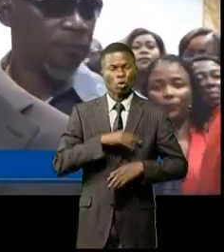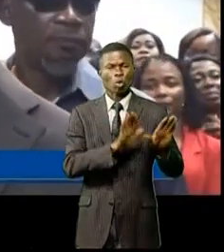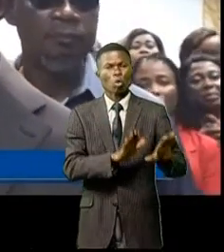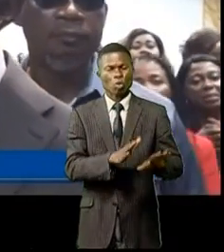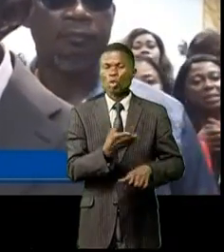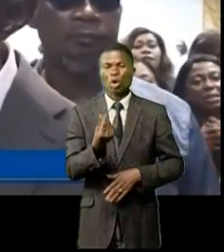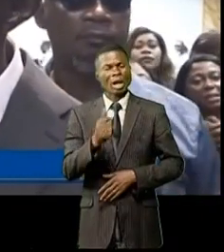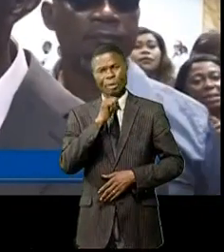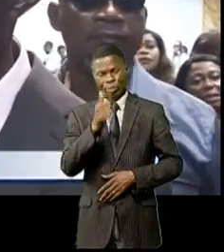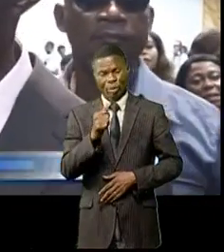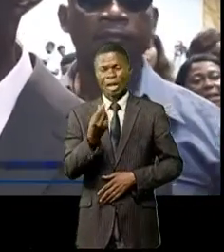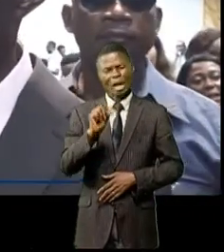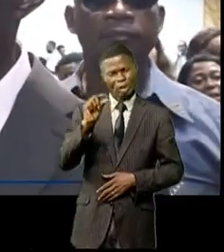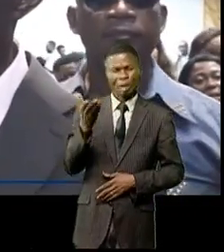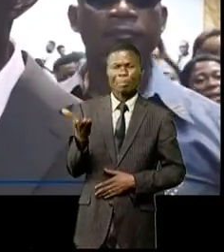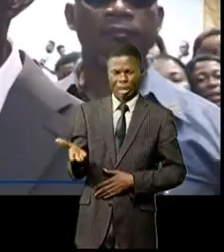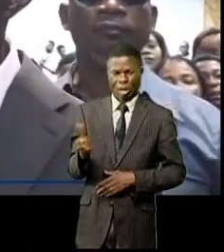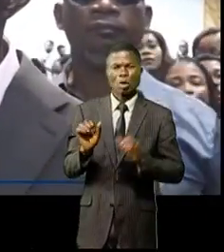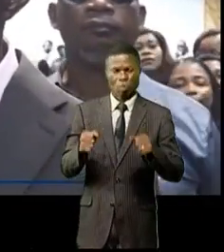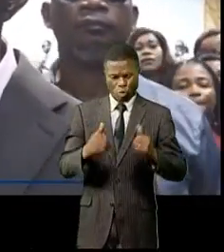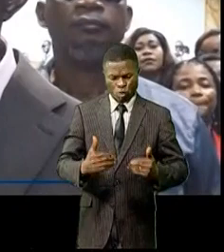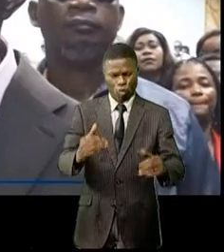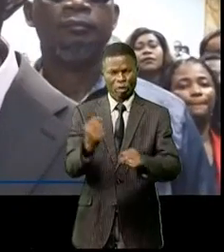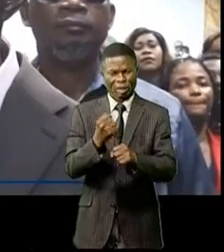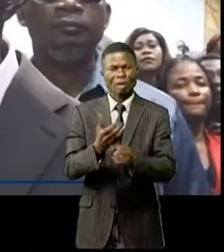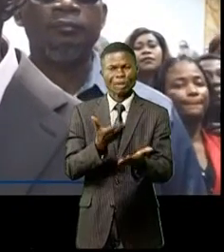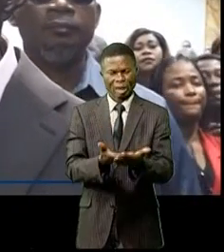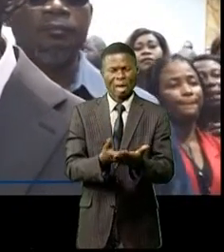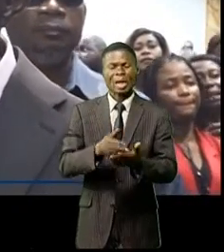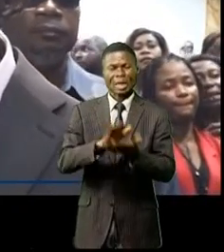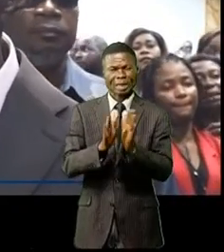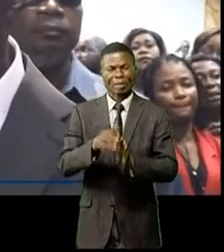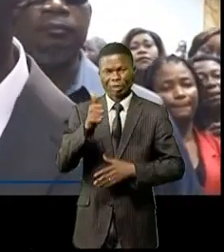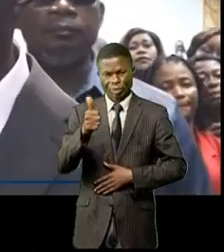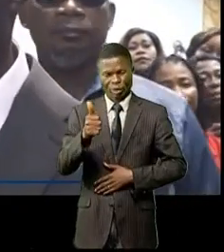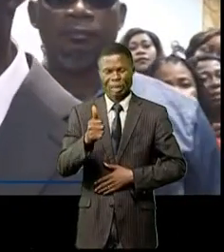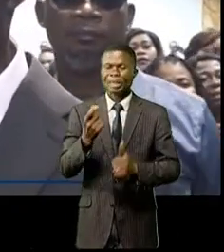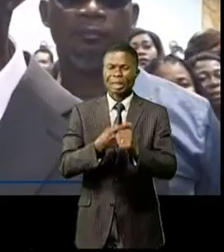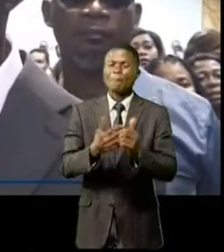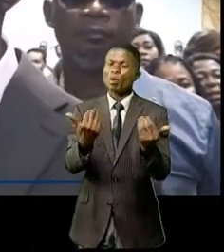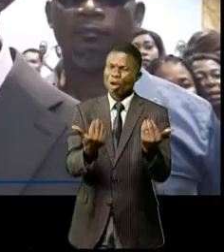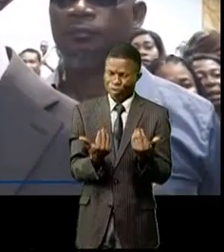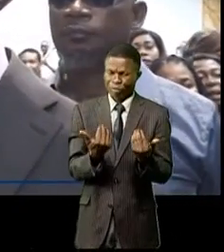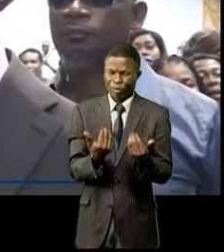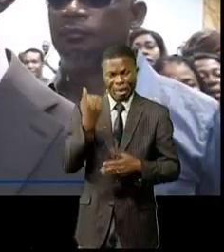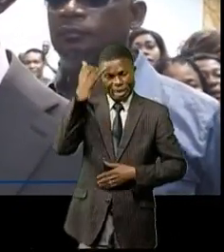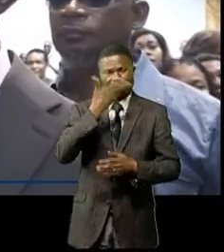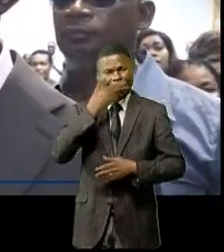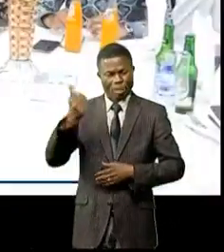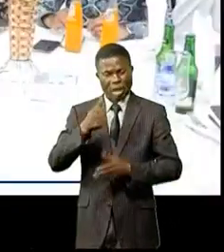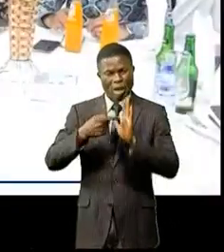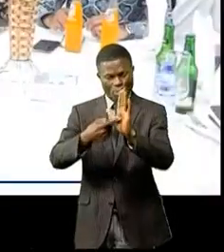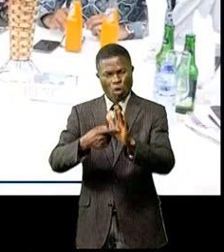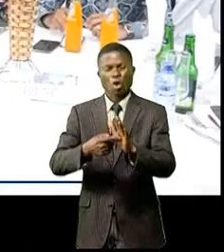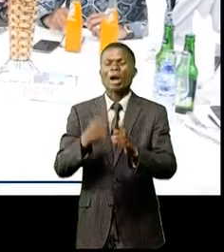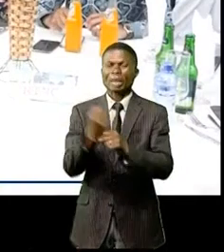moyen. Avec le moyen du bord, nous pouvons faire du bon travail. C'est question d'avoir la volonté et le sens aigu du professionnalisme. Et